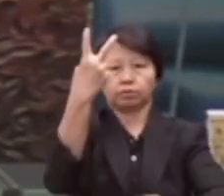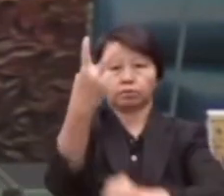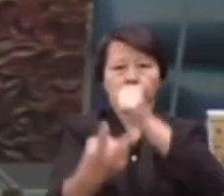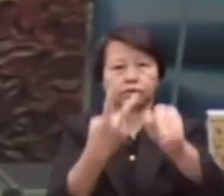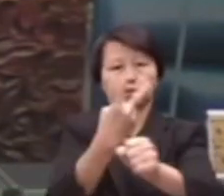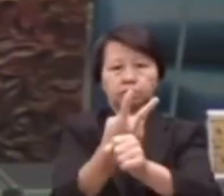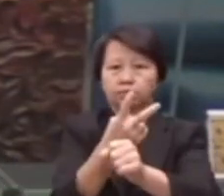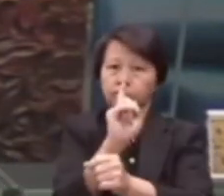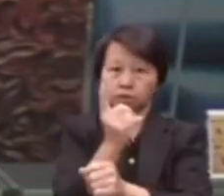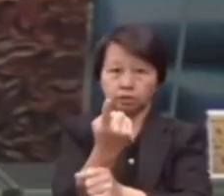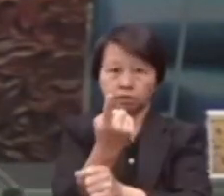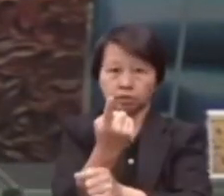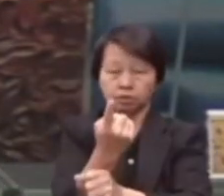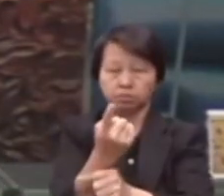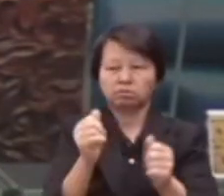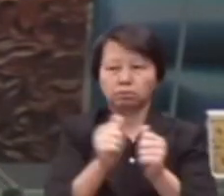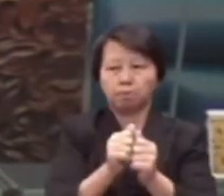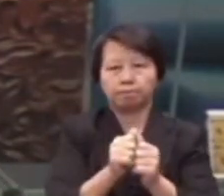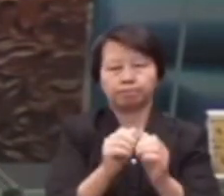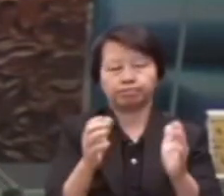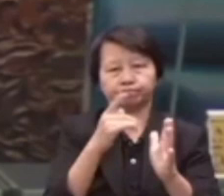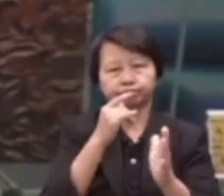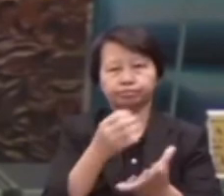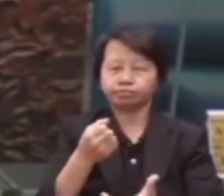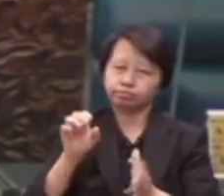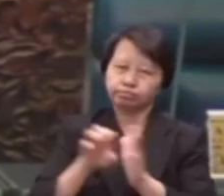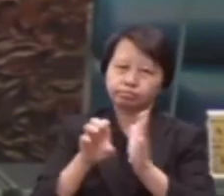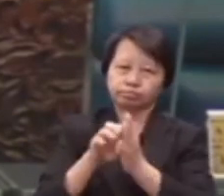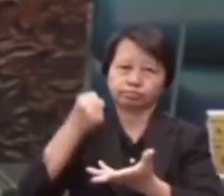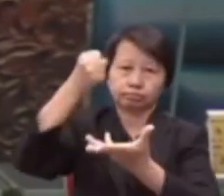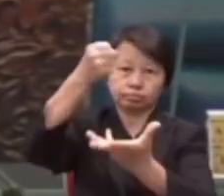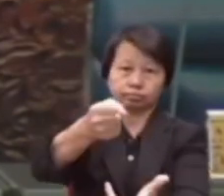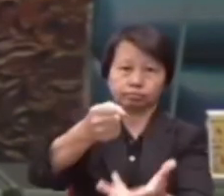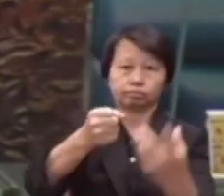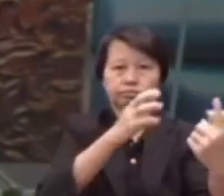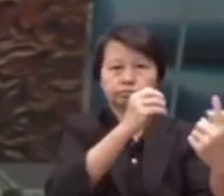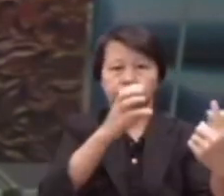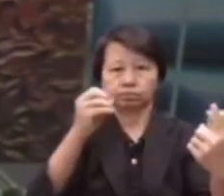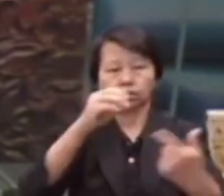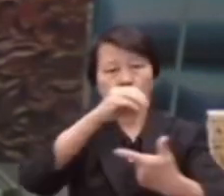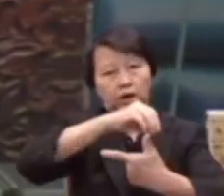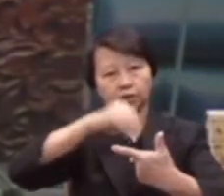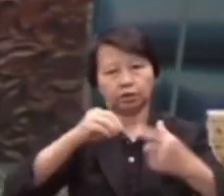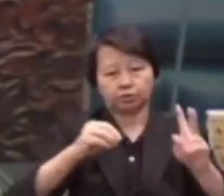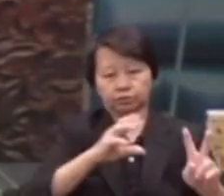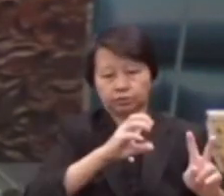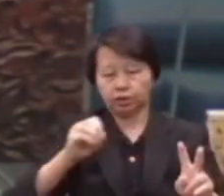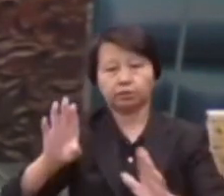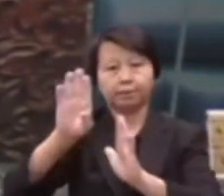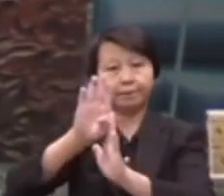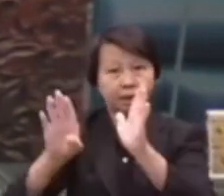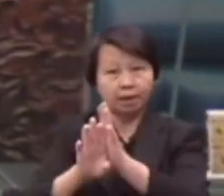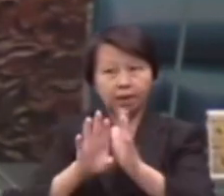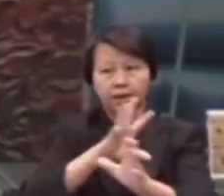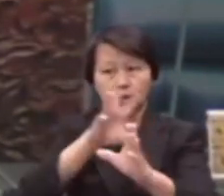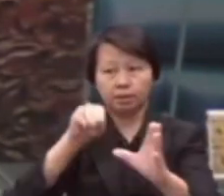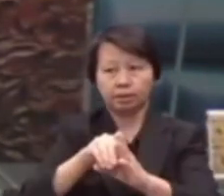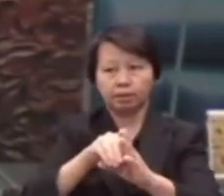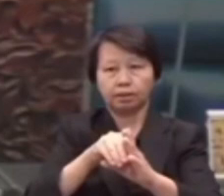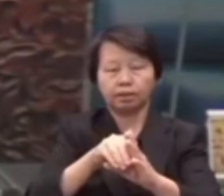saja, dengan katalah peruntukan 100 ke 200 bilion yang mana melibatkan